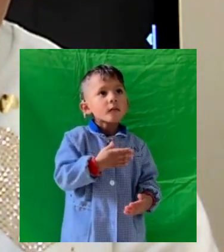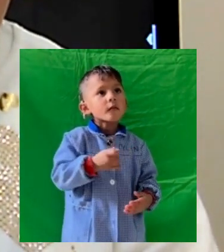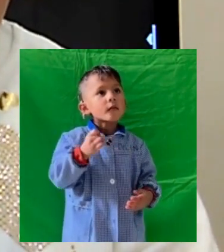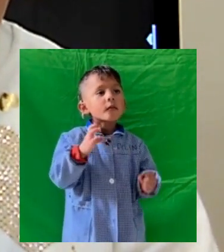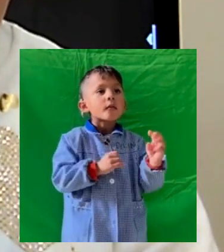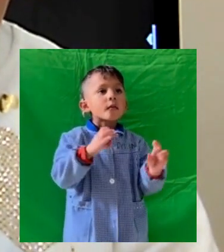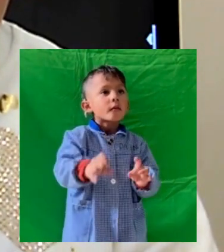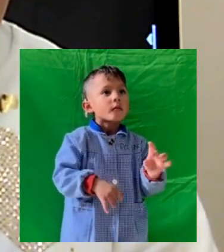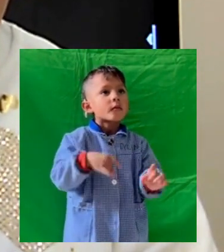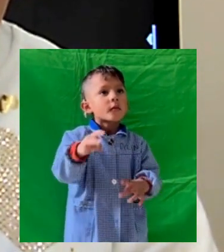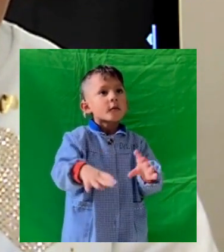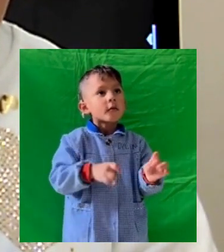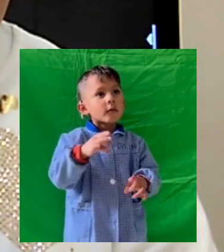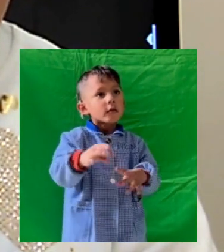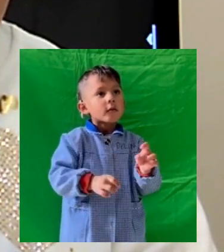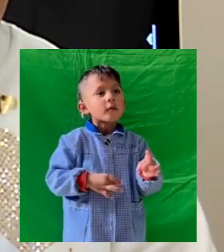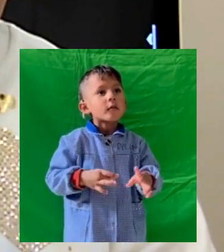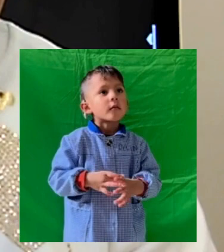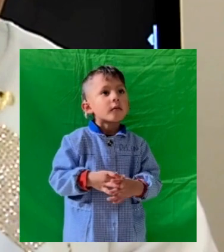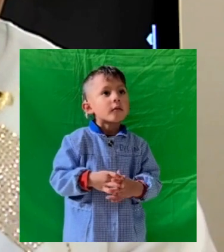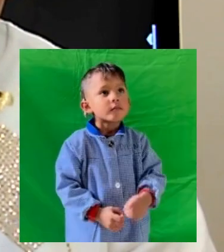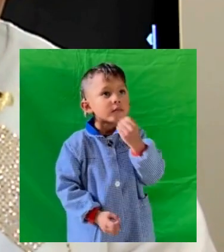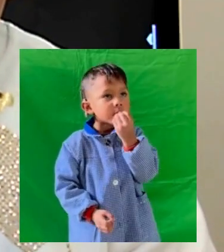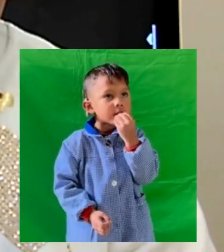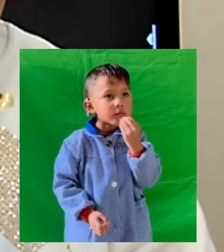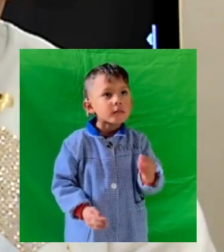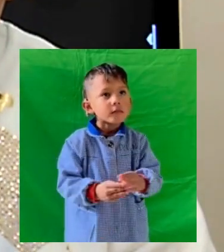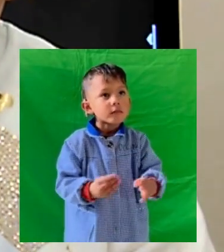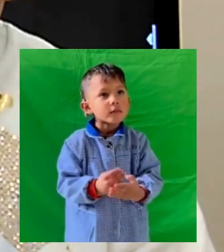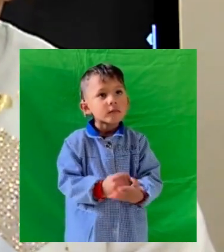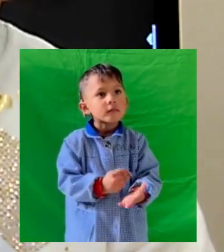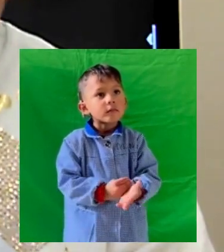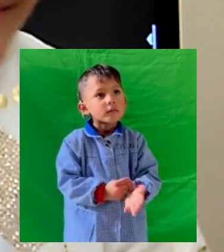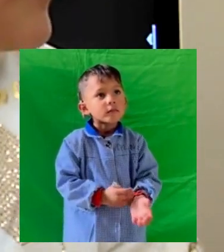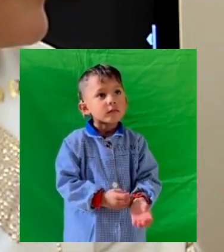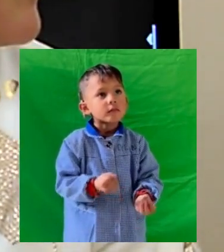Elikadura osasuntxoa izateko.